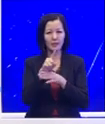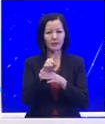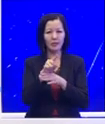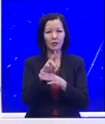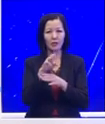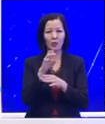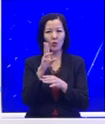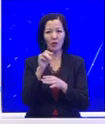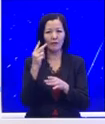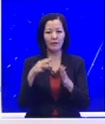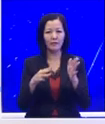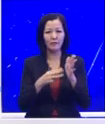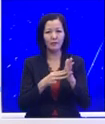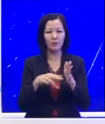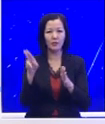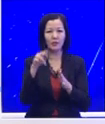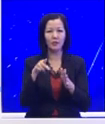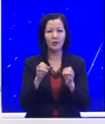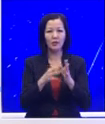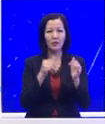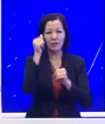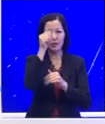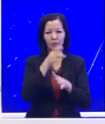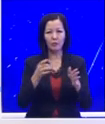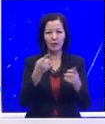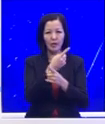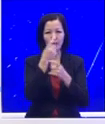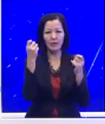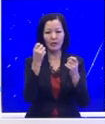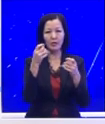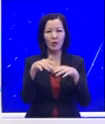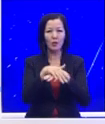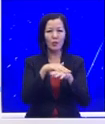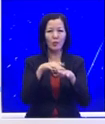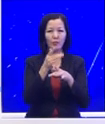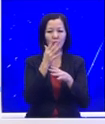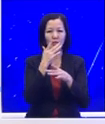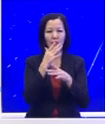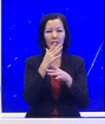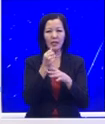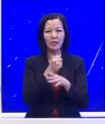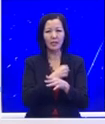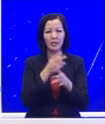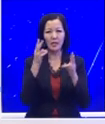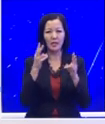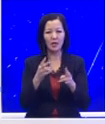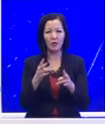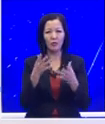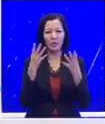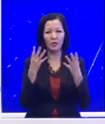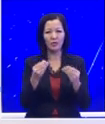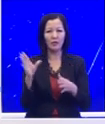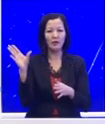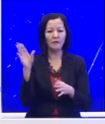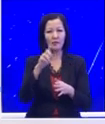Жомарта Токаева 28 декабря 2019 года в республике объявлен общенациональный траур. По документологу всем